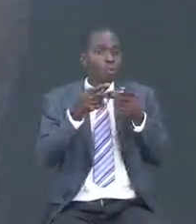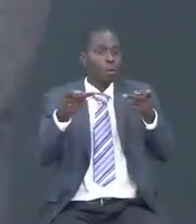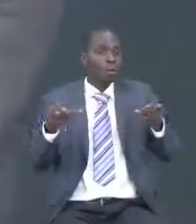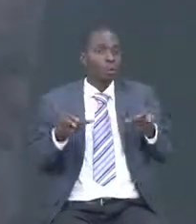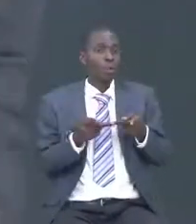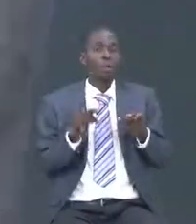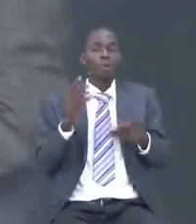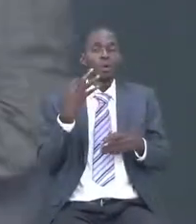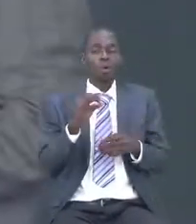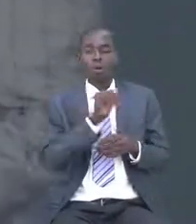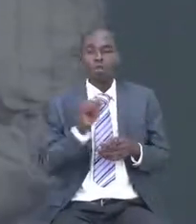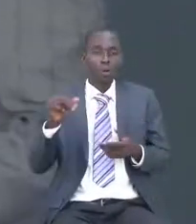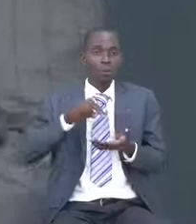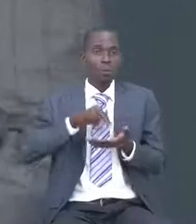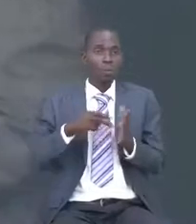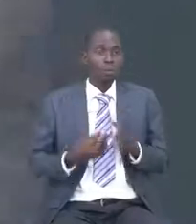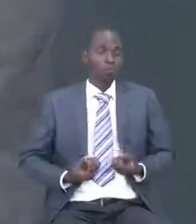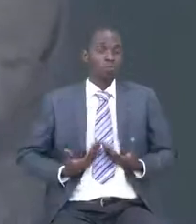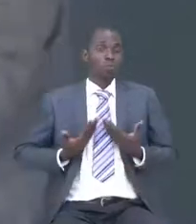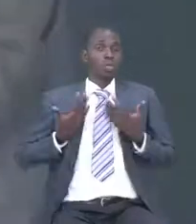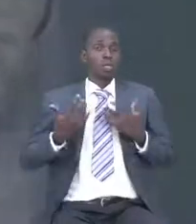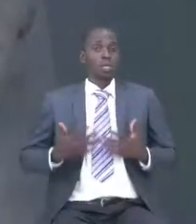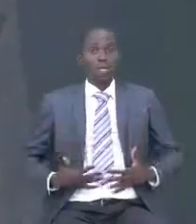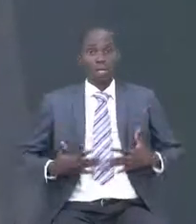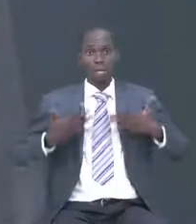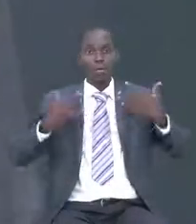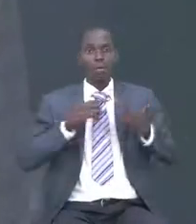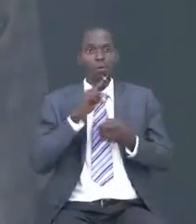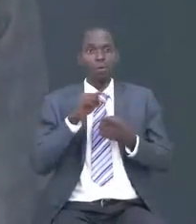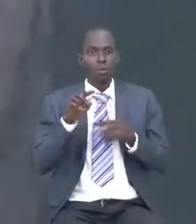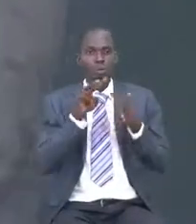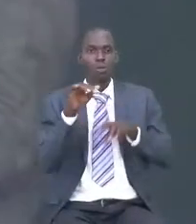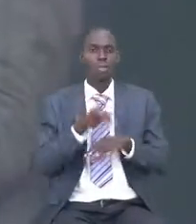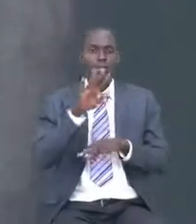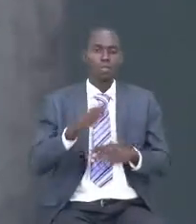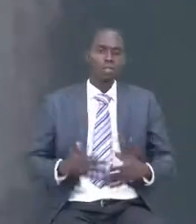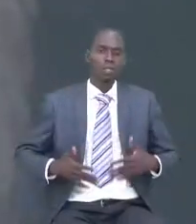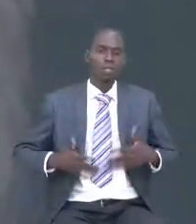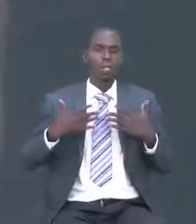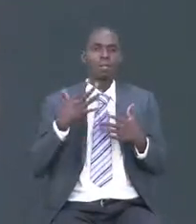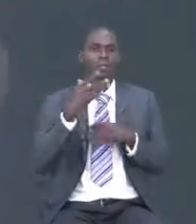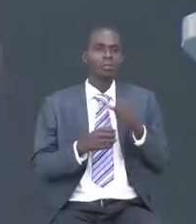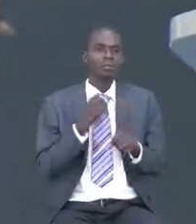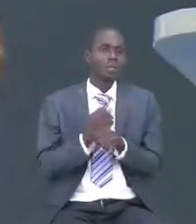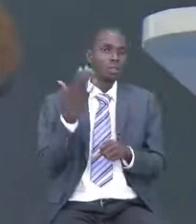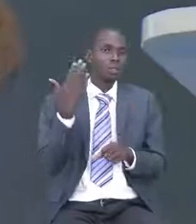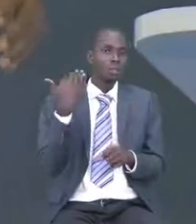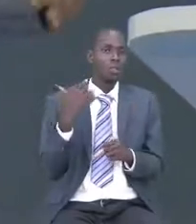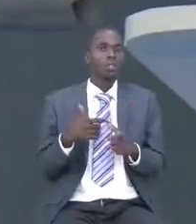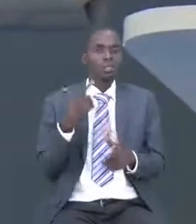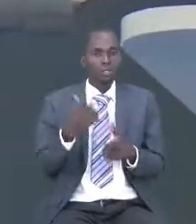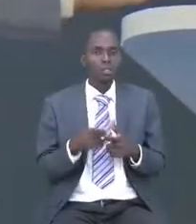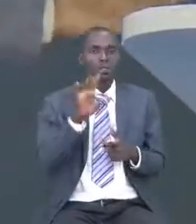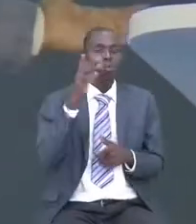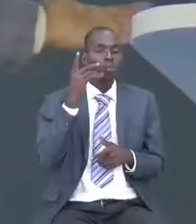à la vie motivée par l'essentiel, là où tu vas atteindre. Quand tu vas regarder ta vie, il y a de cela 5 ans, et aujourd'hui, tu verras qu'il y